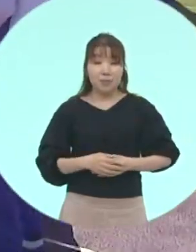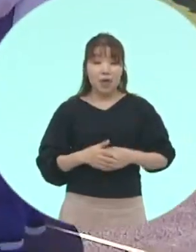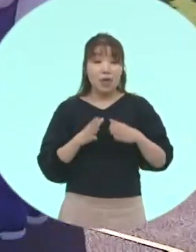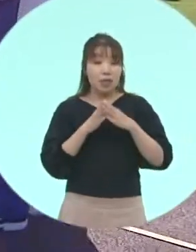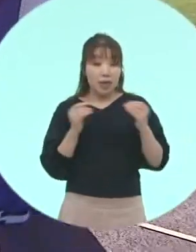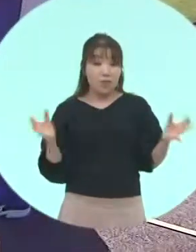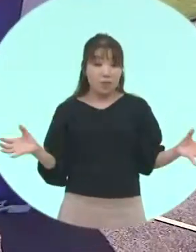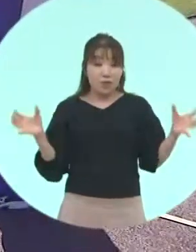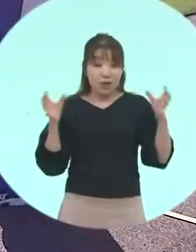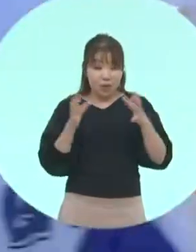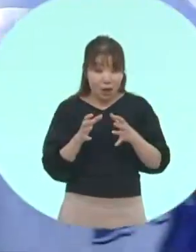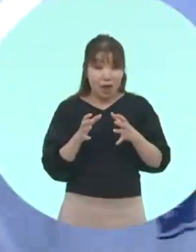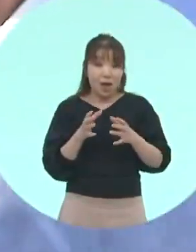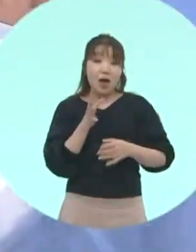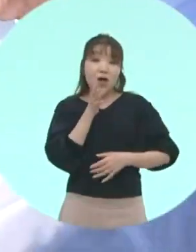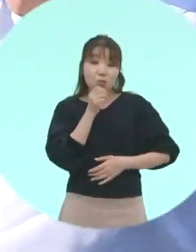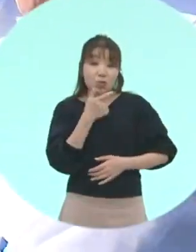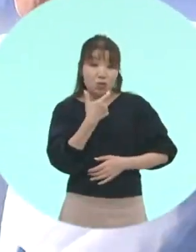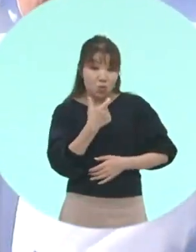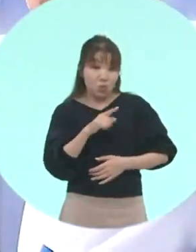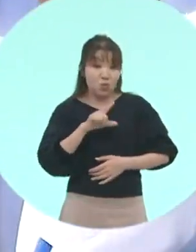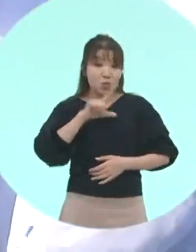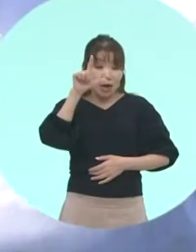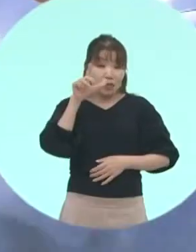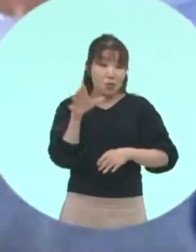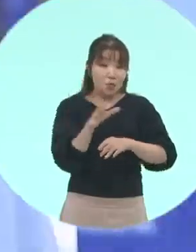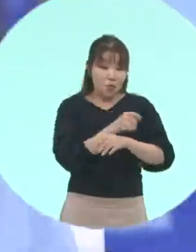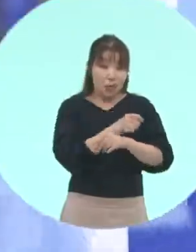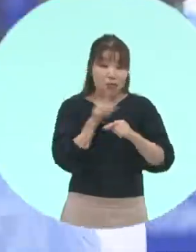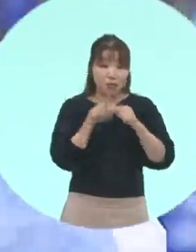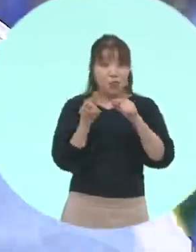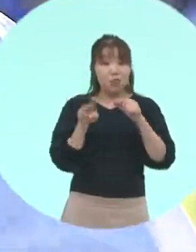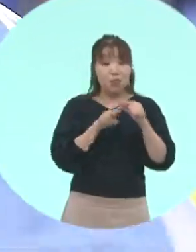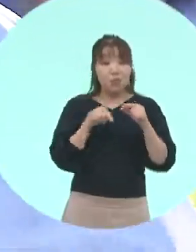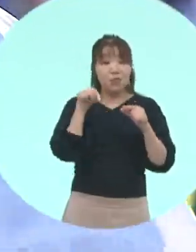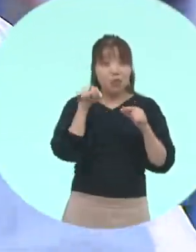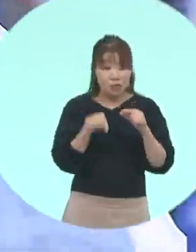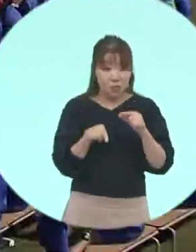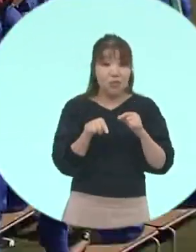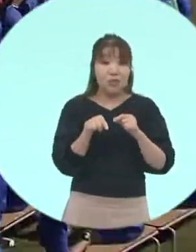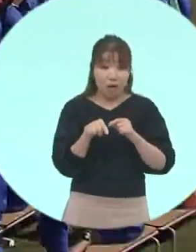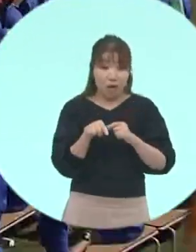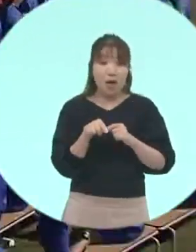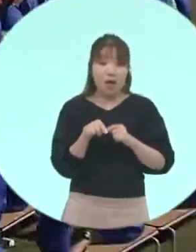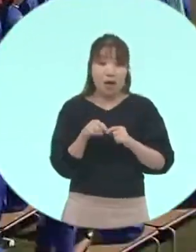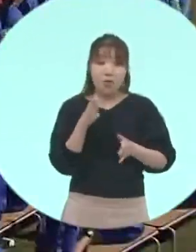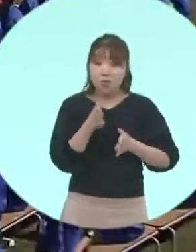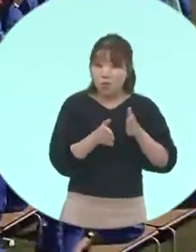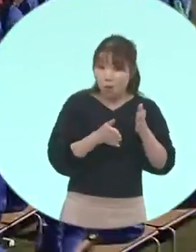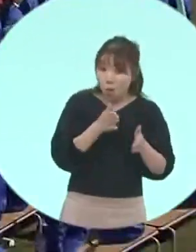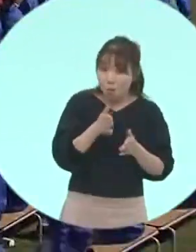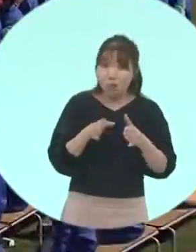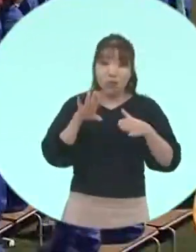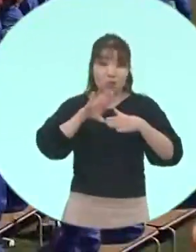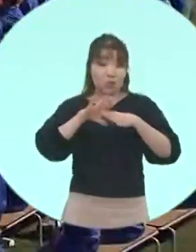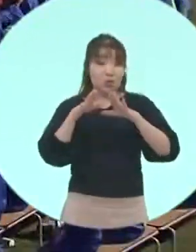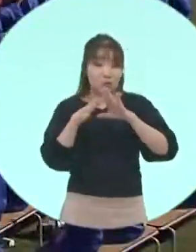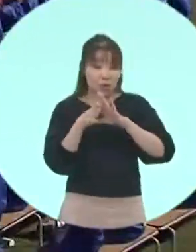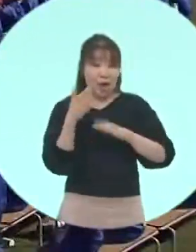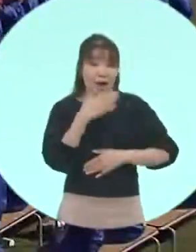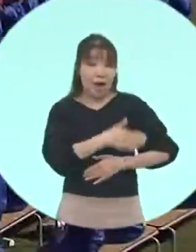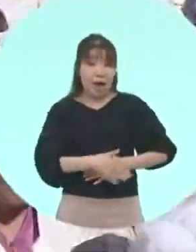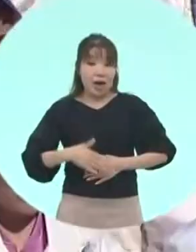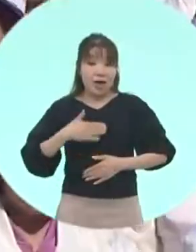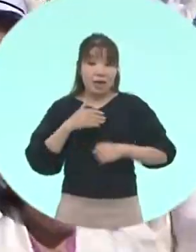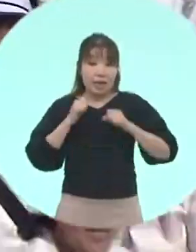全国から集まった60歳以上の選手を中心としたスポーツ、文化、